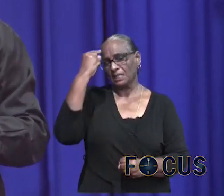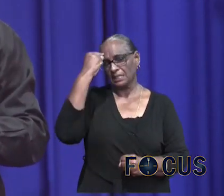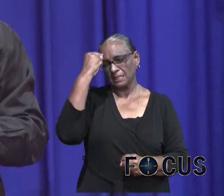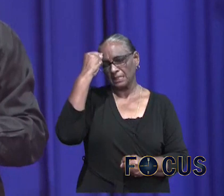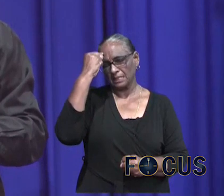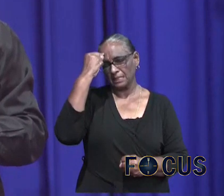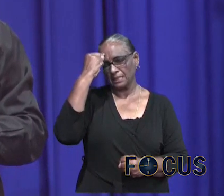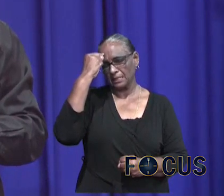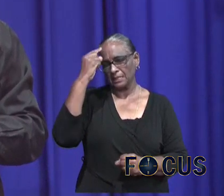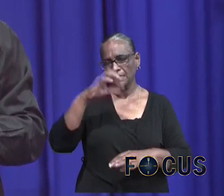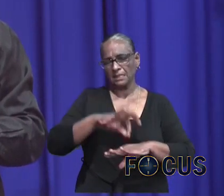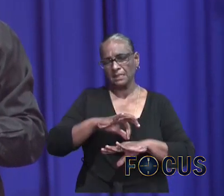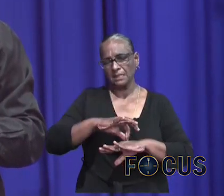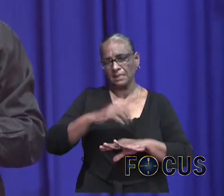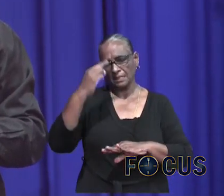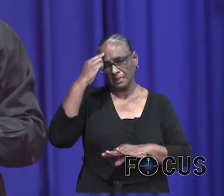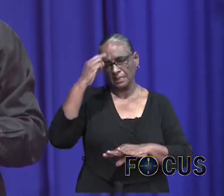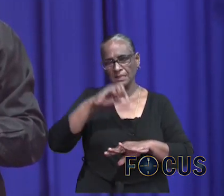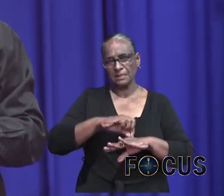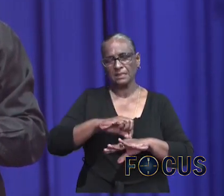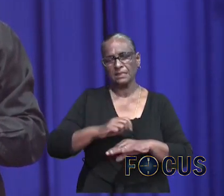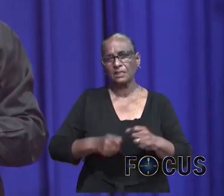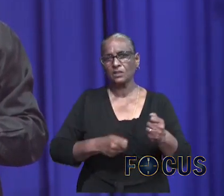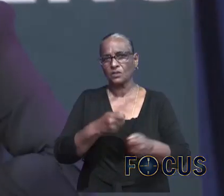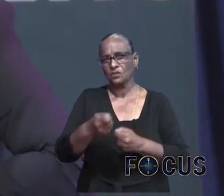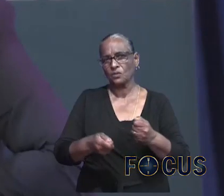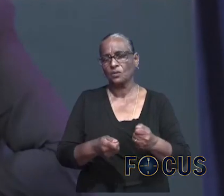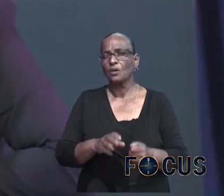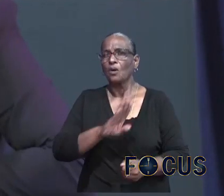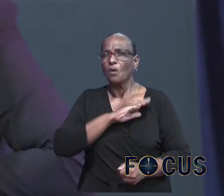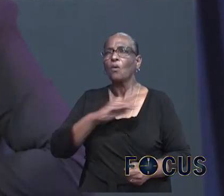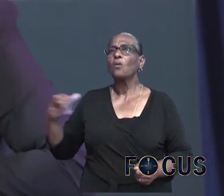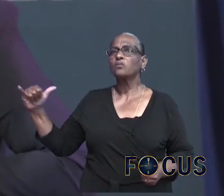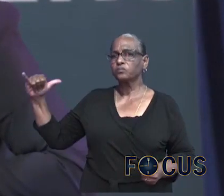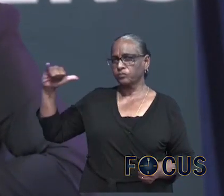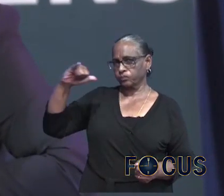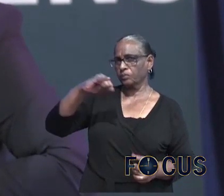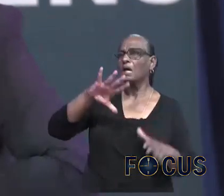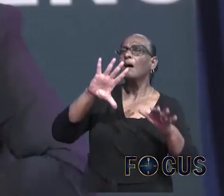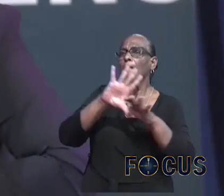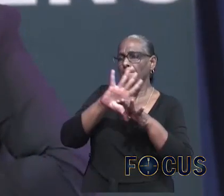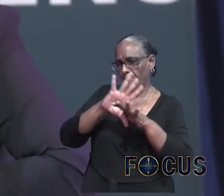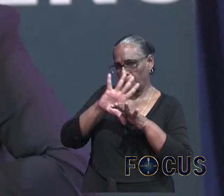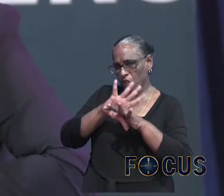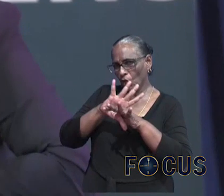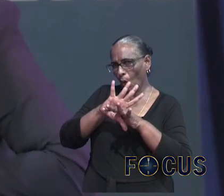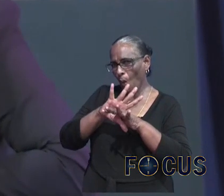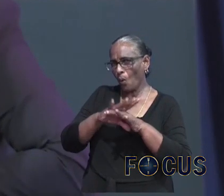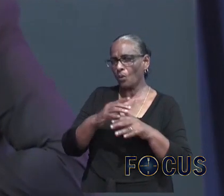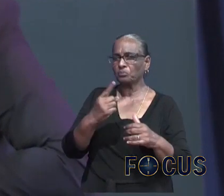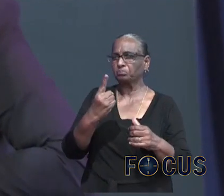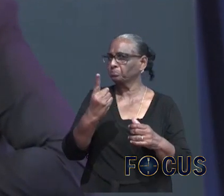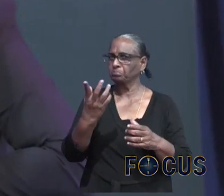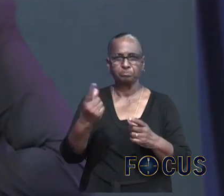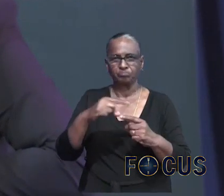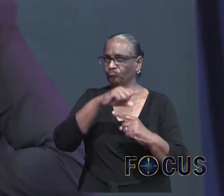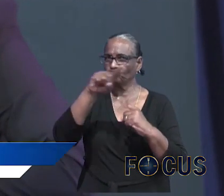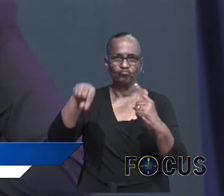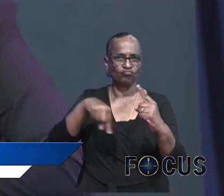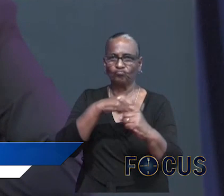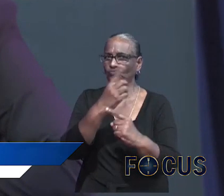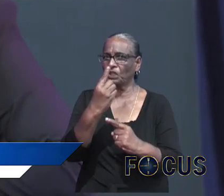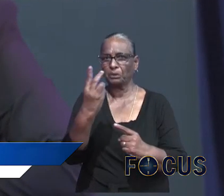gezondheidszorg, we hebben ook voor de repatrianten hebben we psychologen. We hebben een groep psychologen die rouleert.